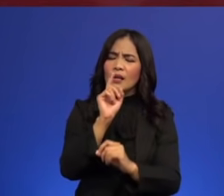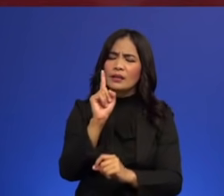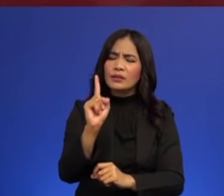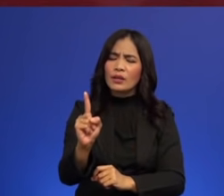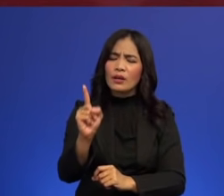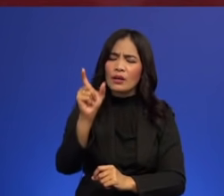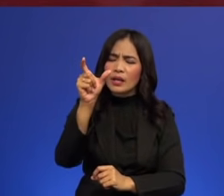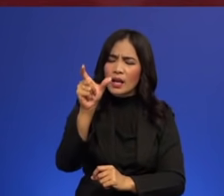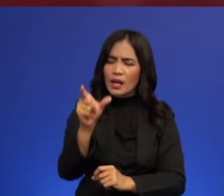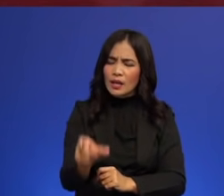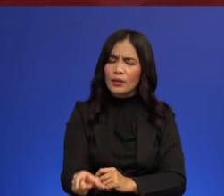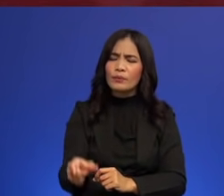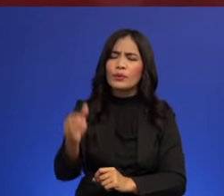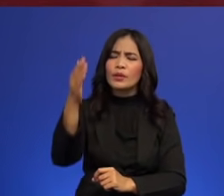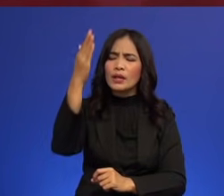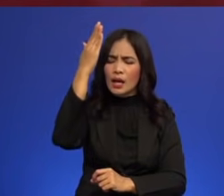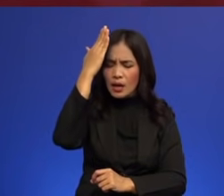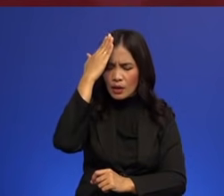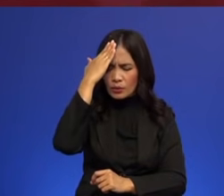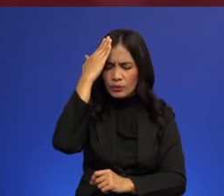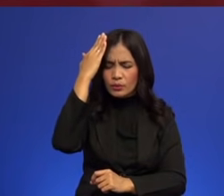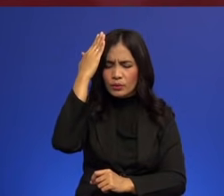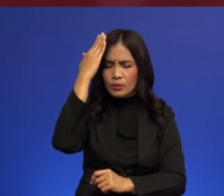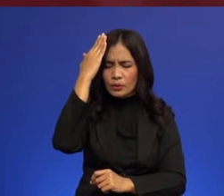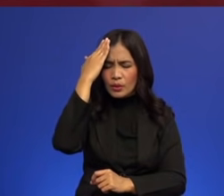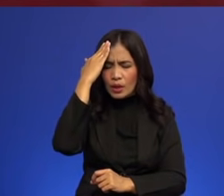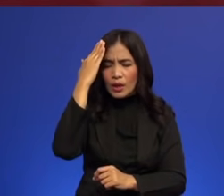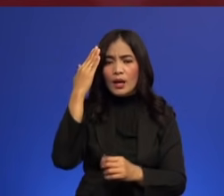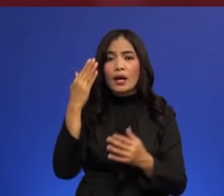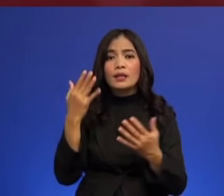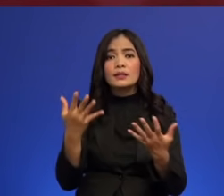Tiada seorang pun tahu